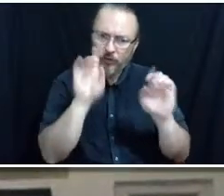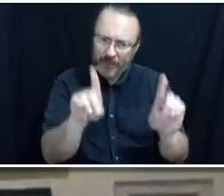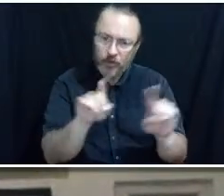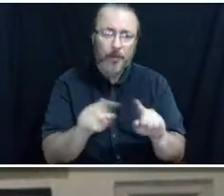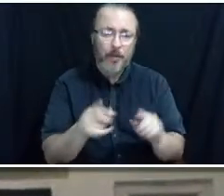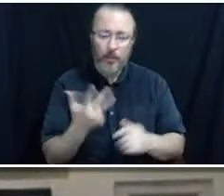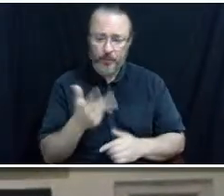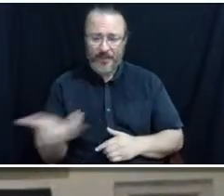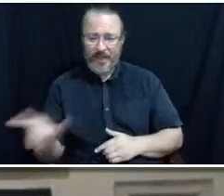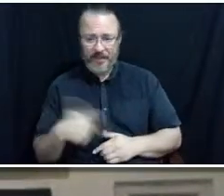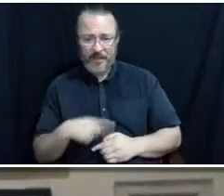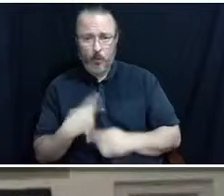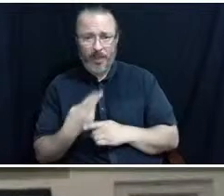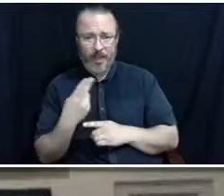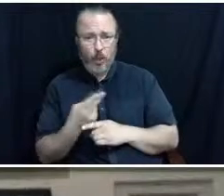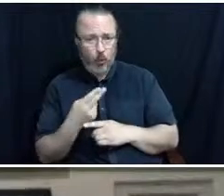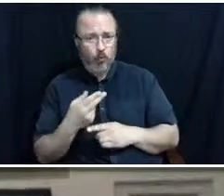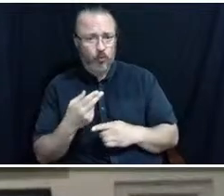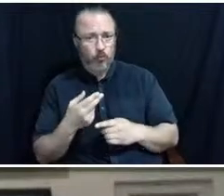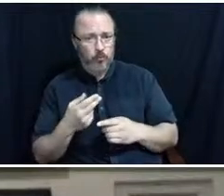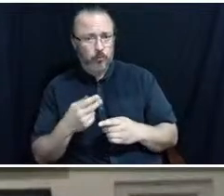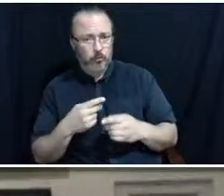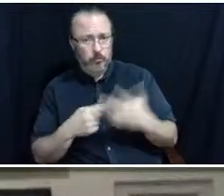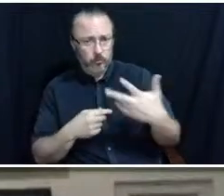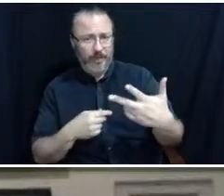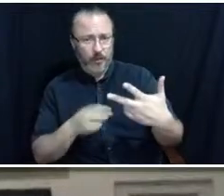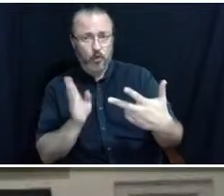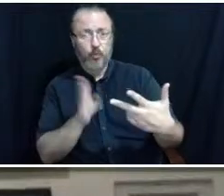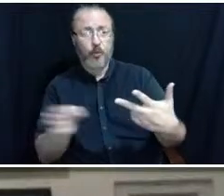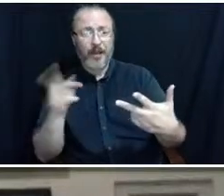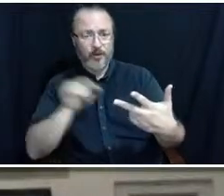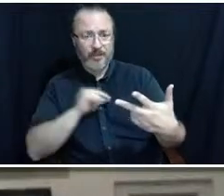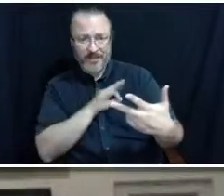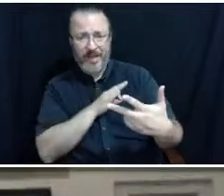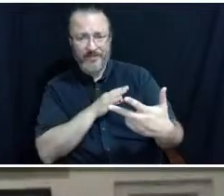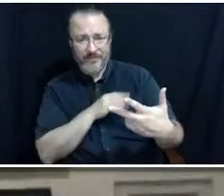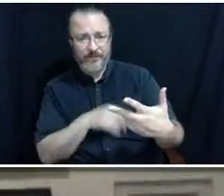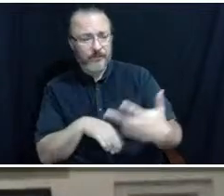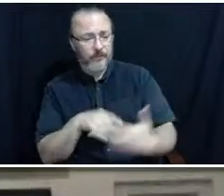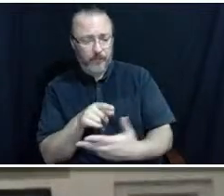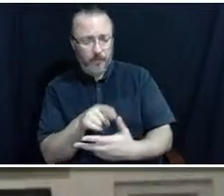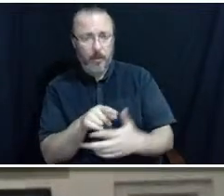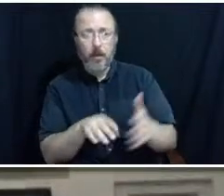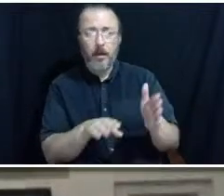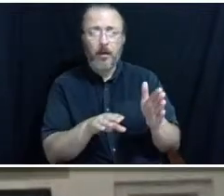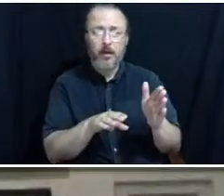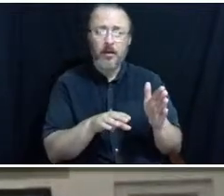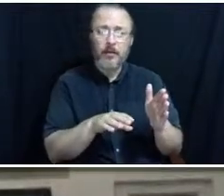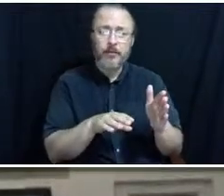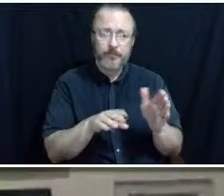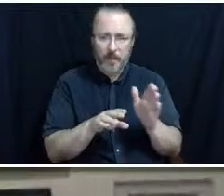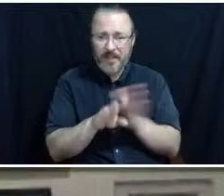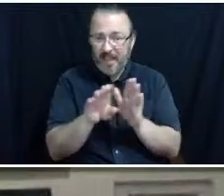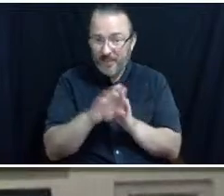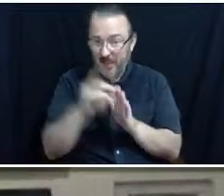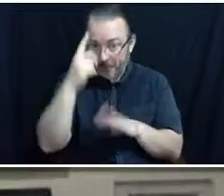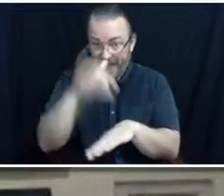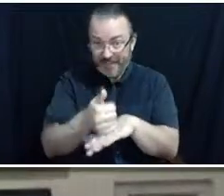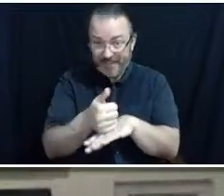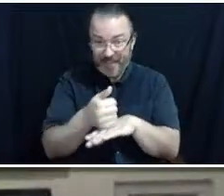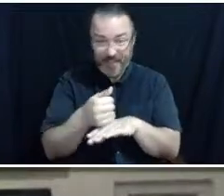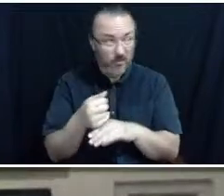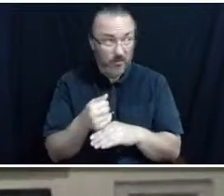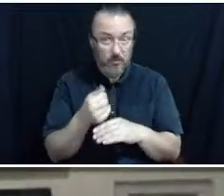mais nous utilisons trois éléments pour préparer notre personnel. Nous avons donc tout d'abord mis en place un état d'esprit